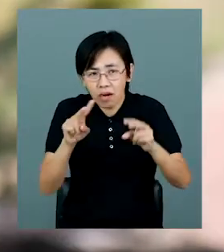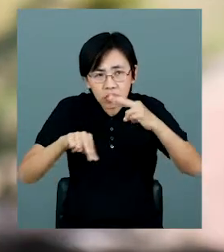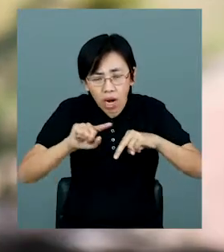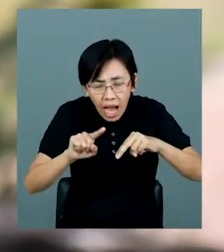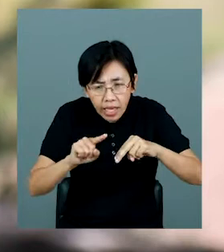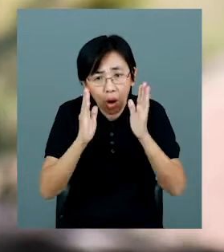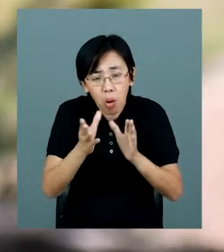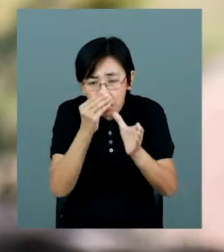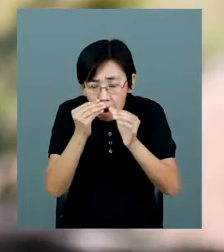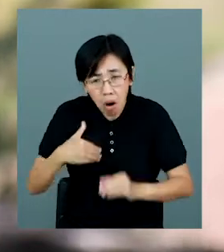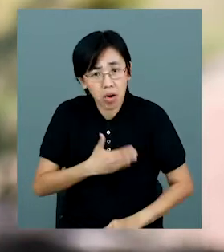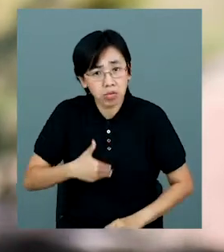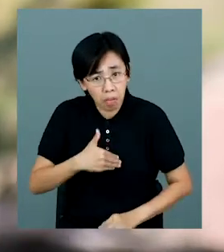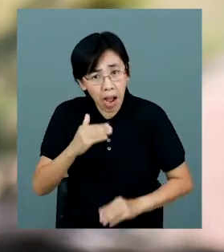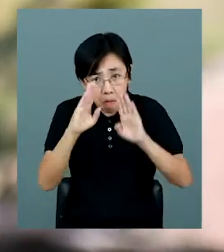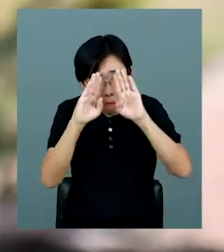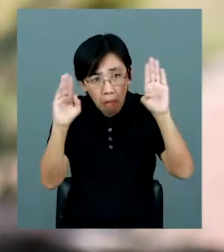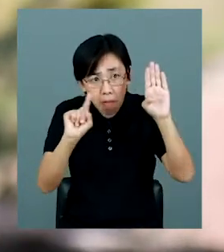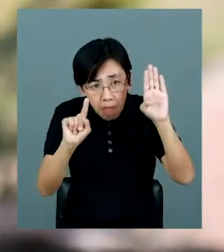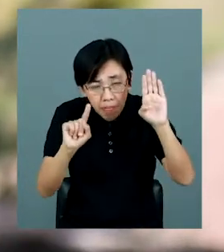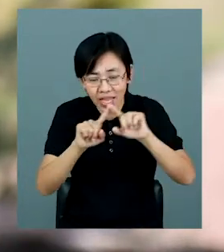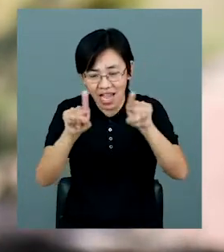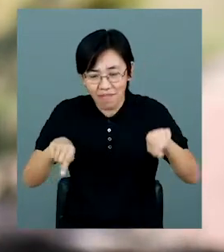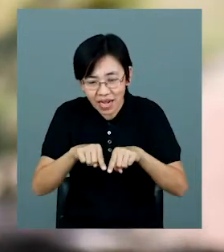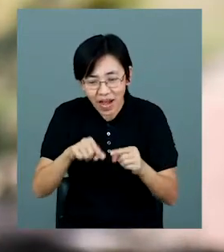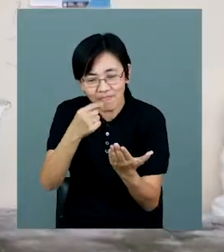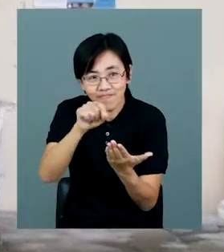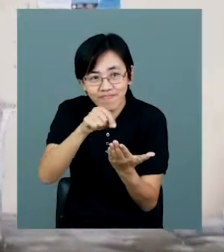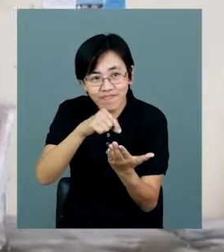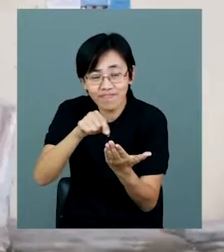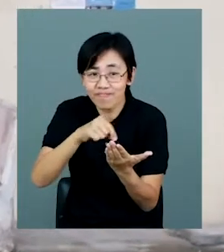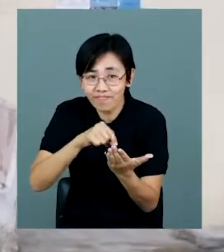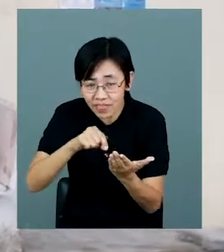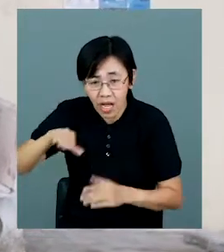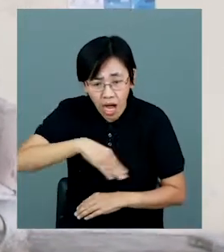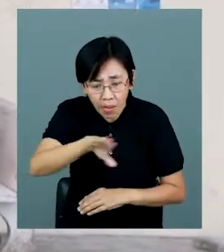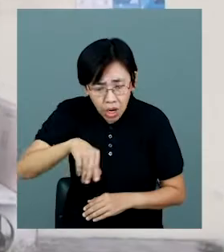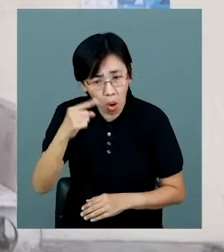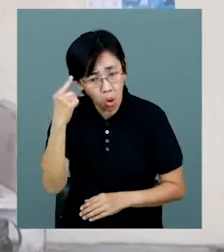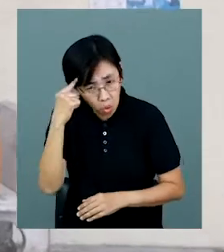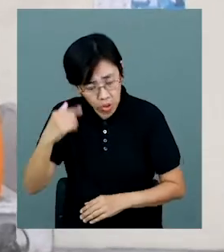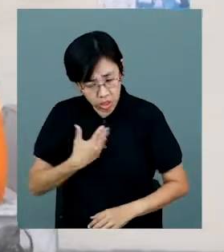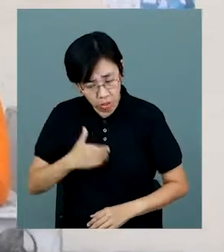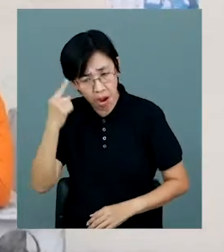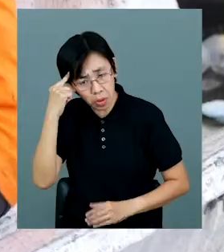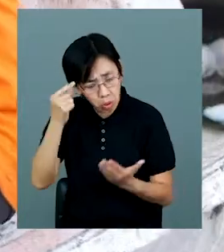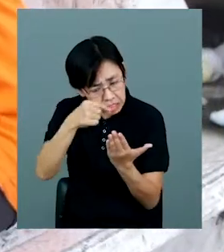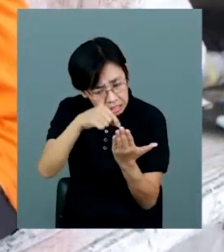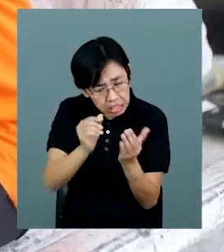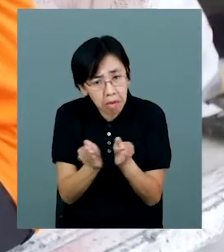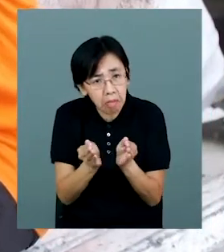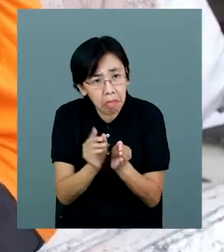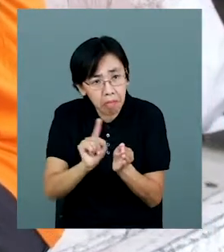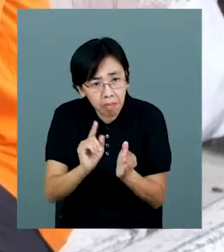ำรวจระดับความรอบรู้สุขภาพเราก็ไปทำเหมือนแบบสำรวจนะคะว่าเขาเนี่ย มีระดับความรอบรู้สุขภาพประมาณไหน